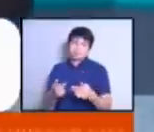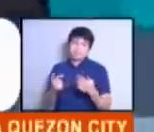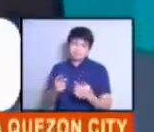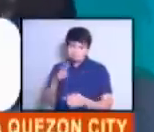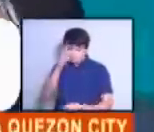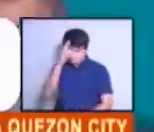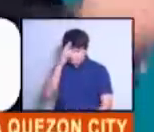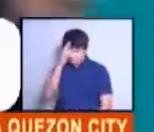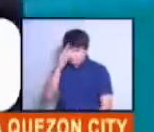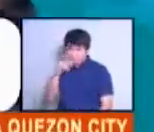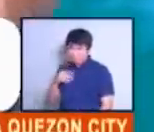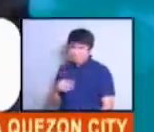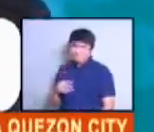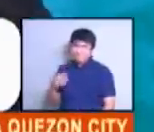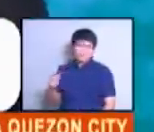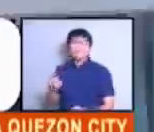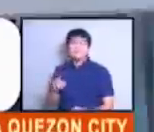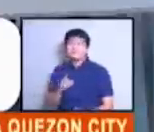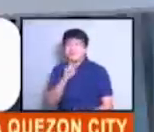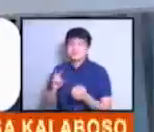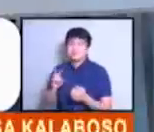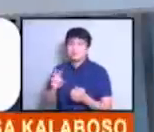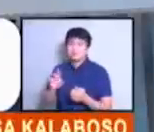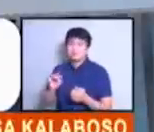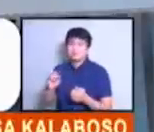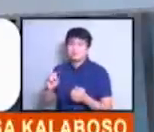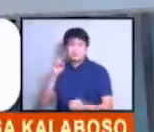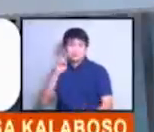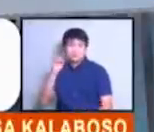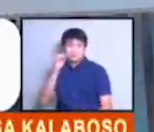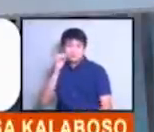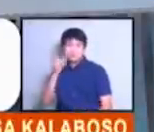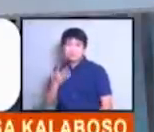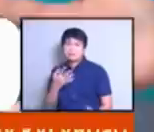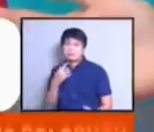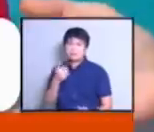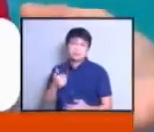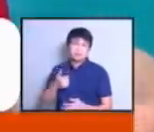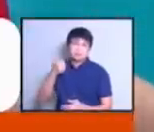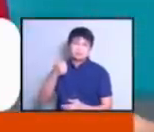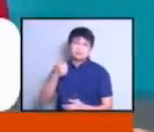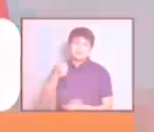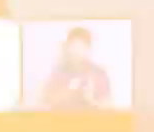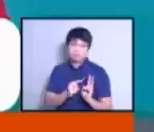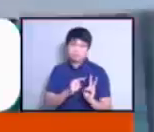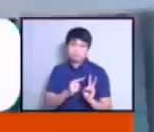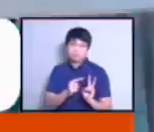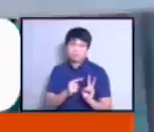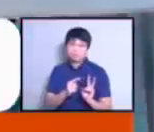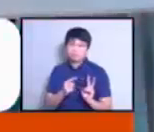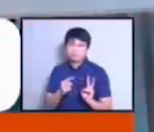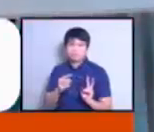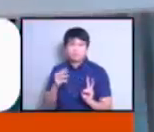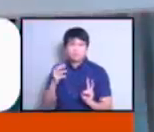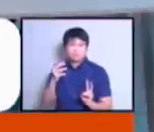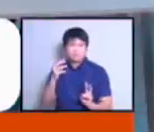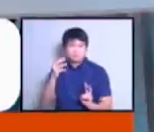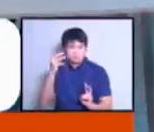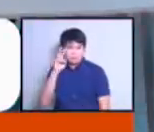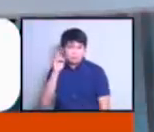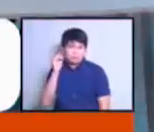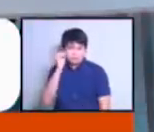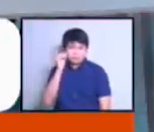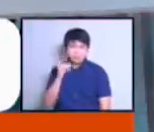sabungan. Galing! Ganda. Sino mas magaling sa inyo ni D. Sukatan? Hindi ko masabi. Mr. Vic D.